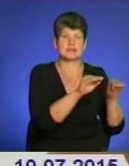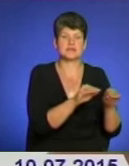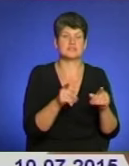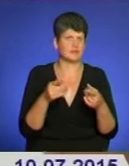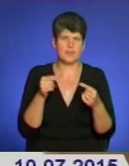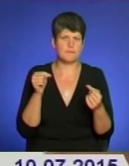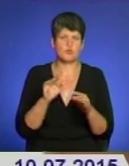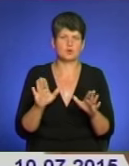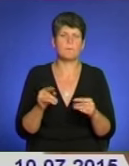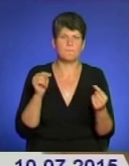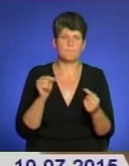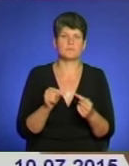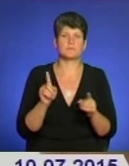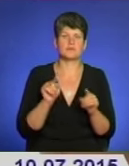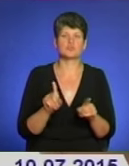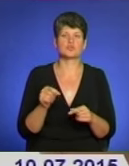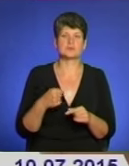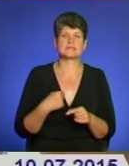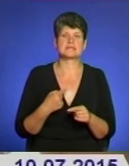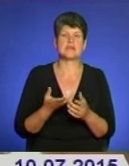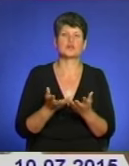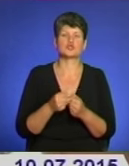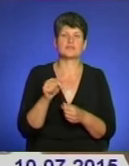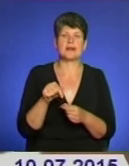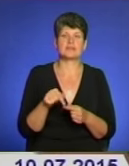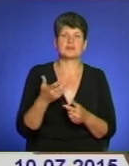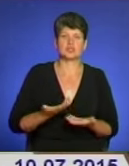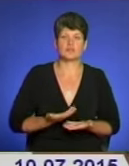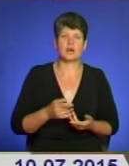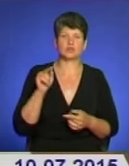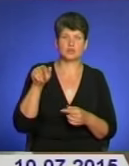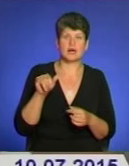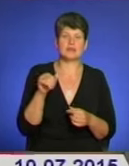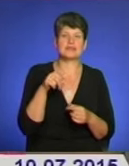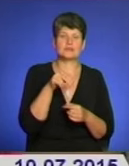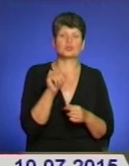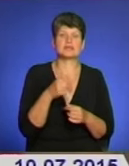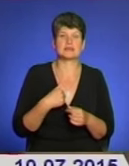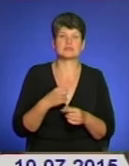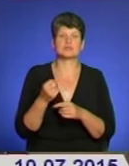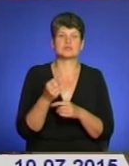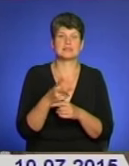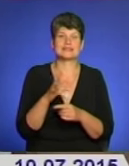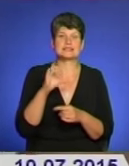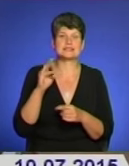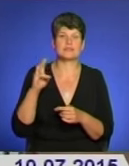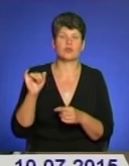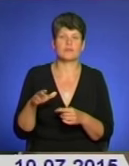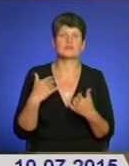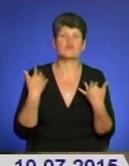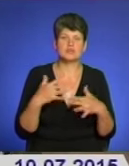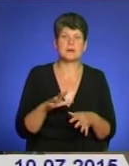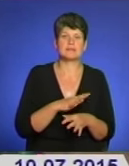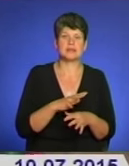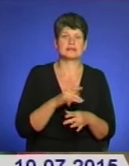проти? Против, тому що ми за счет этого живем. І все. А туди йти, куди нас посилають, якщо на Синякова, то там ми вже були.